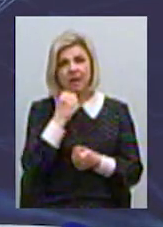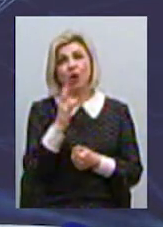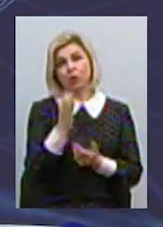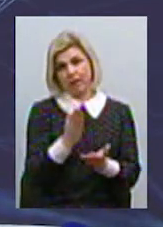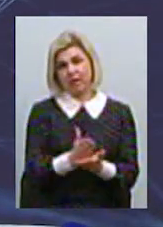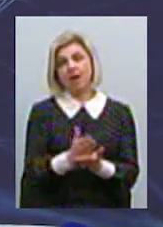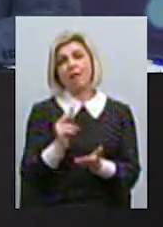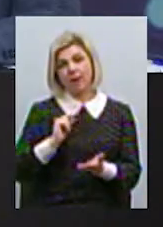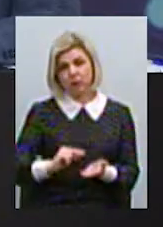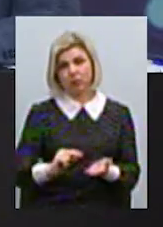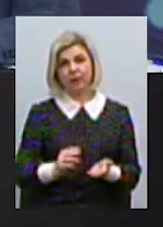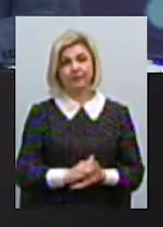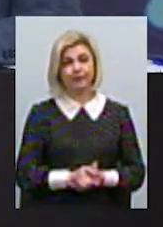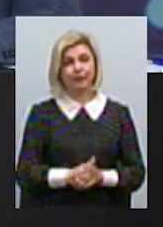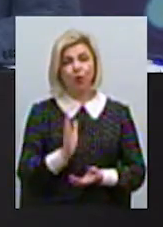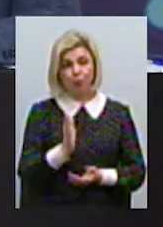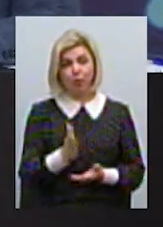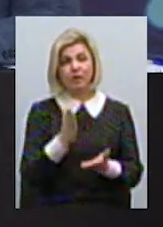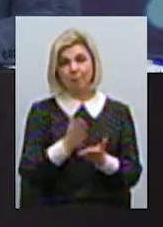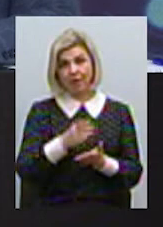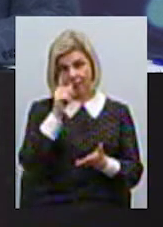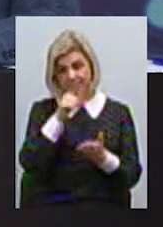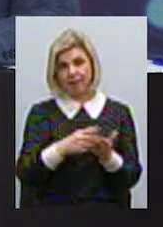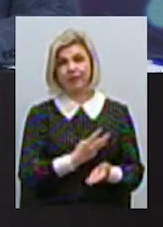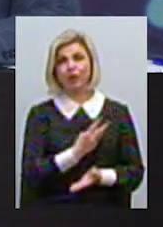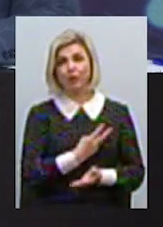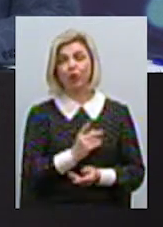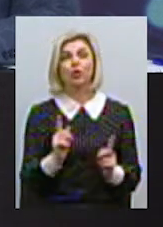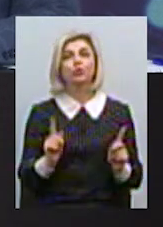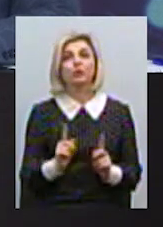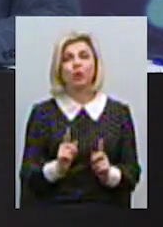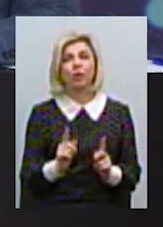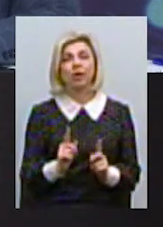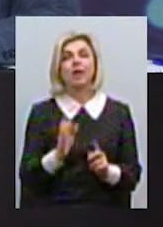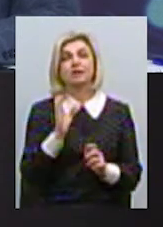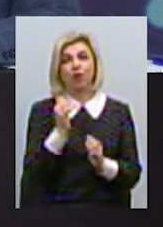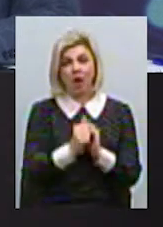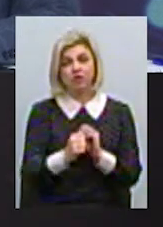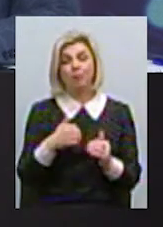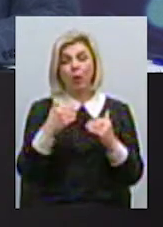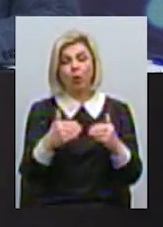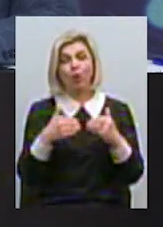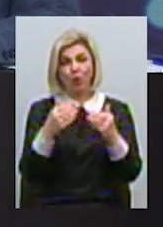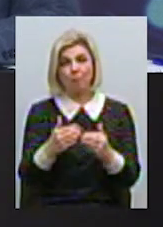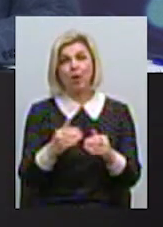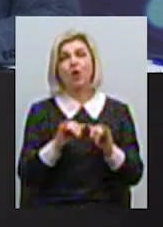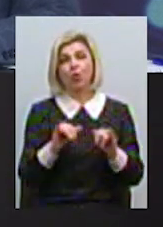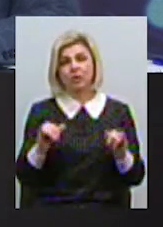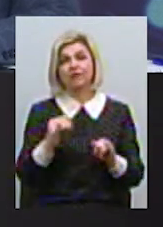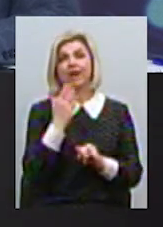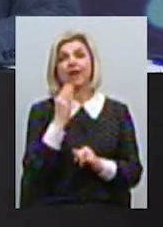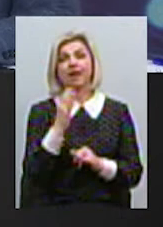вона є, вона працює. Будемо мати надію, що з кожним кроком розвитку нашої національної